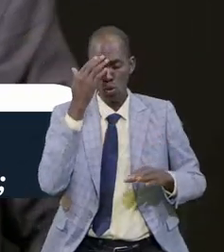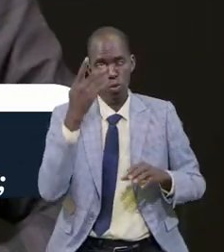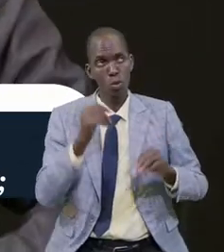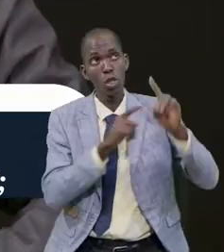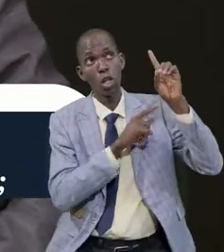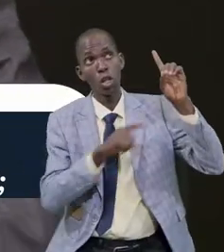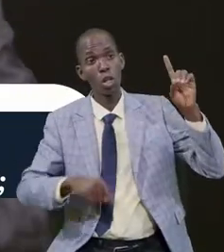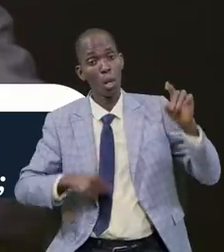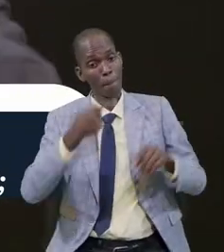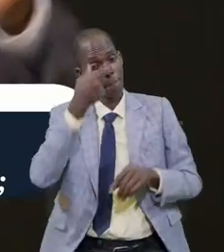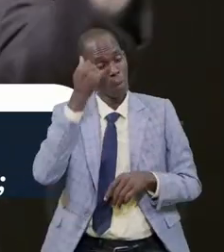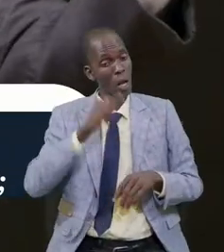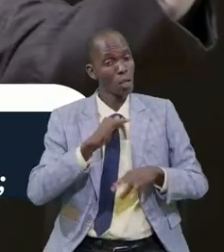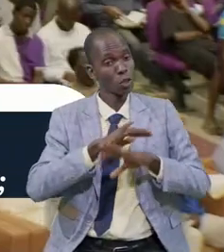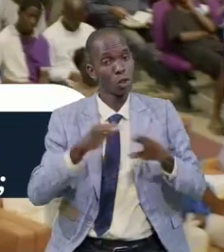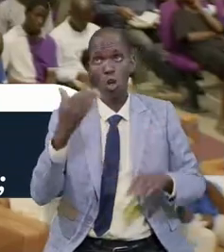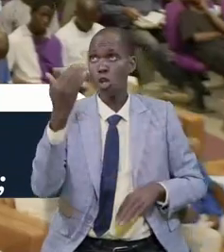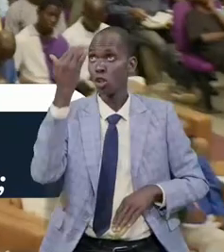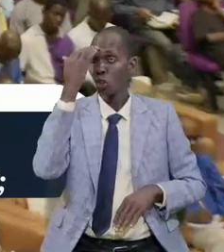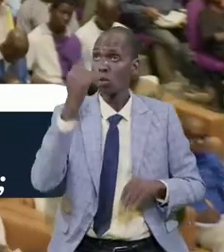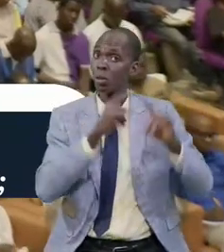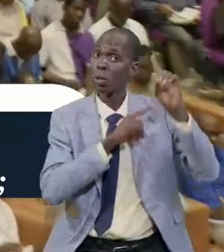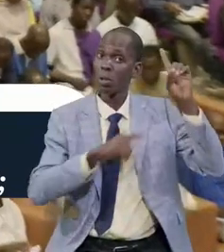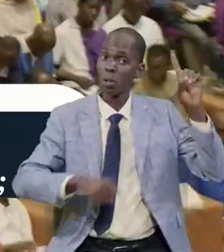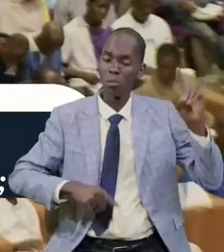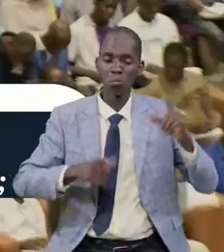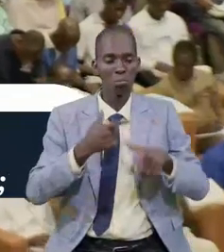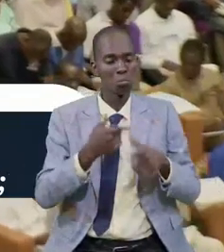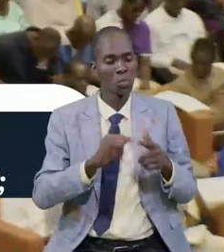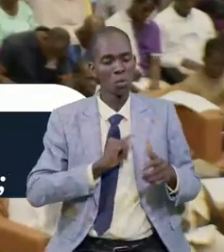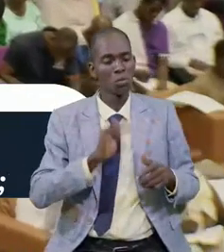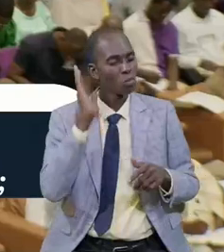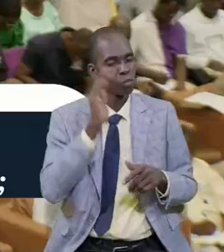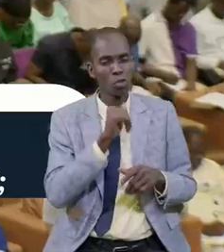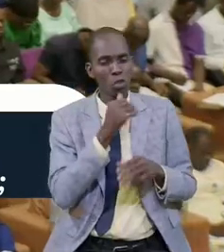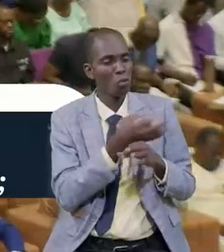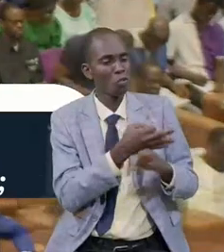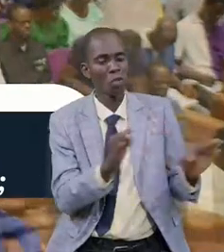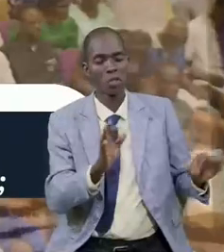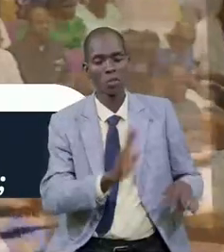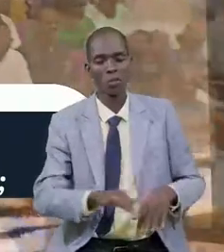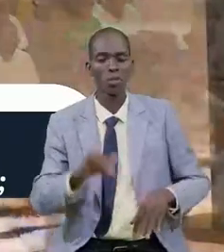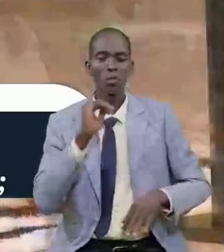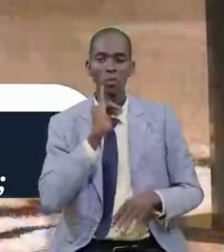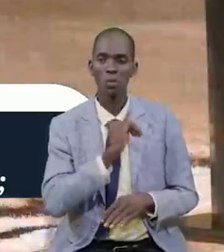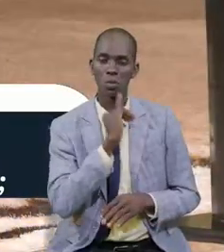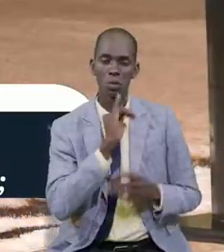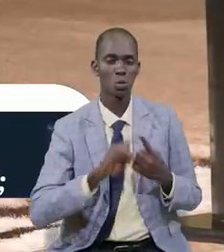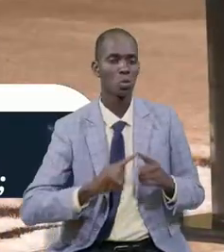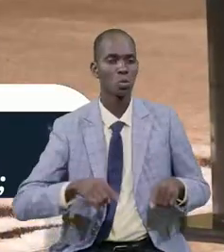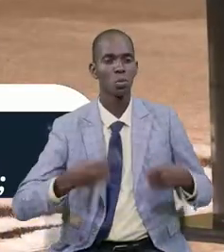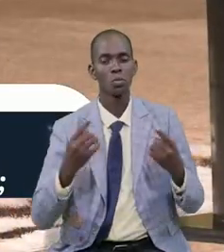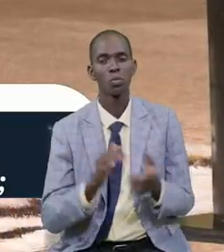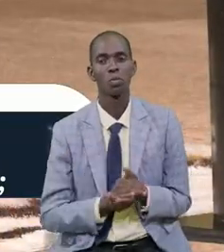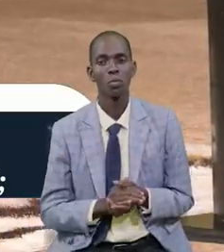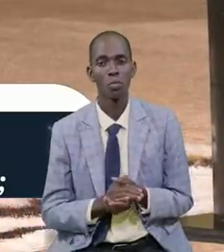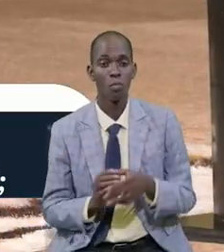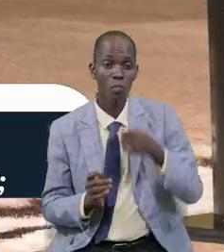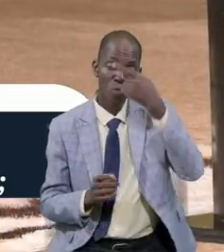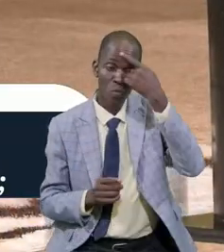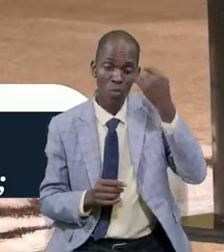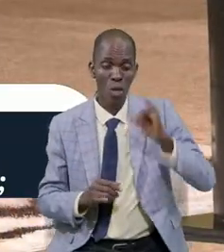ne connais pas l'Éternel parce que je ne connais pas l'Éternel. Je ne vais pas laisser Israël partir, aller. Parce que